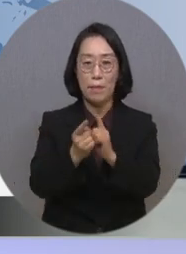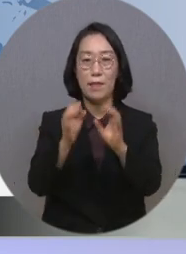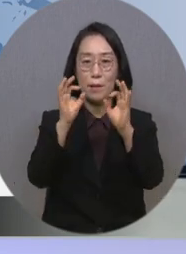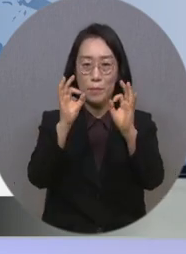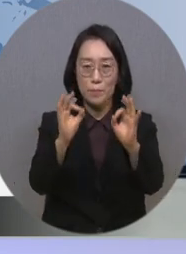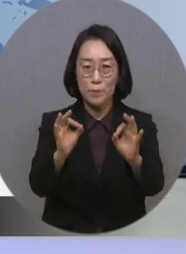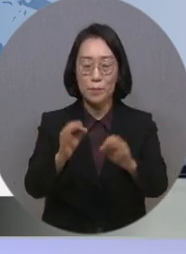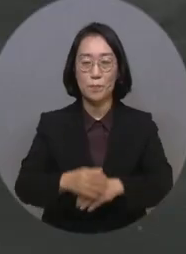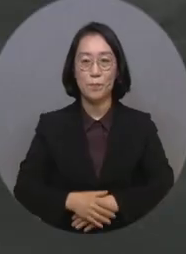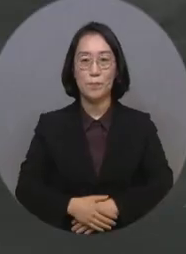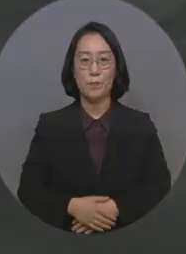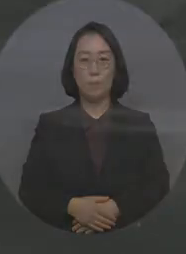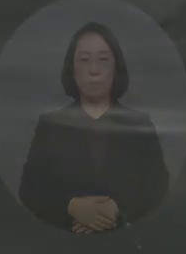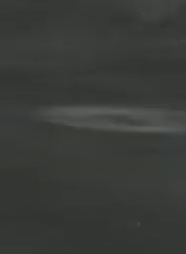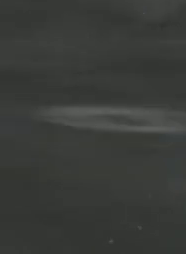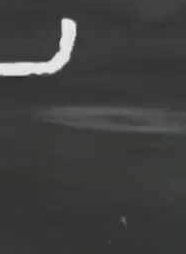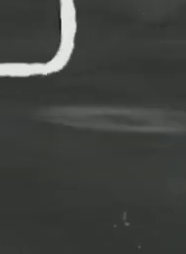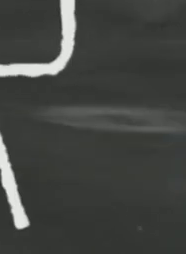들어봤습니다.